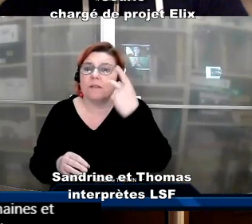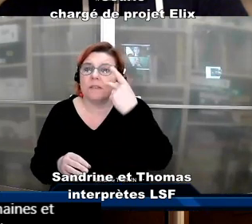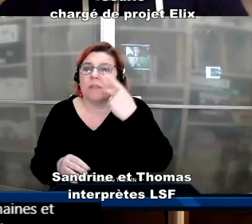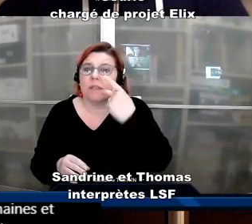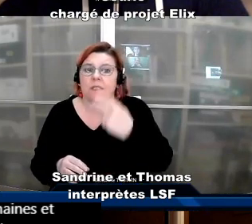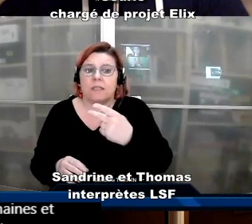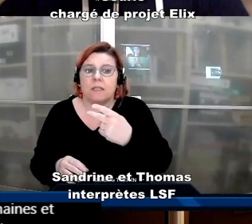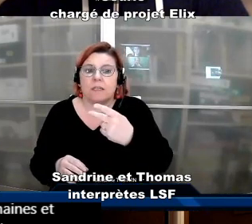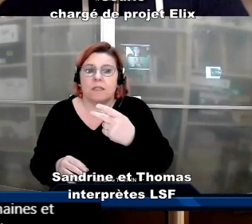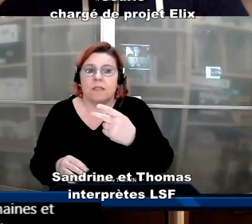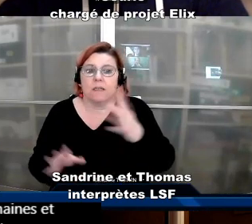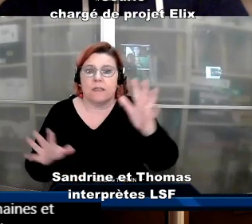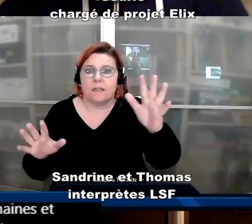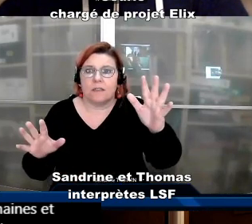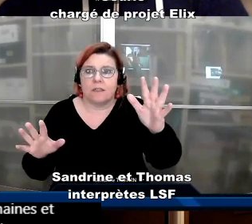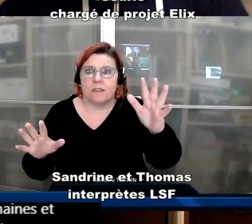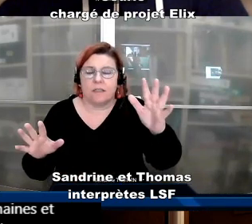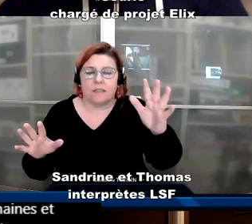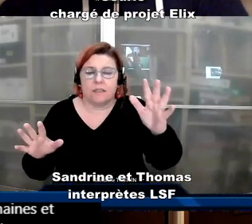t'expliquais